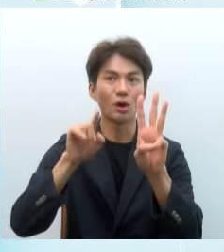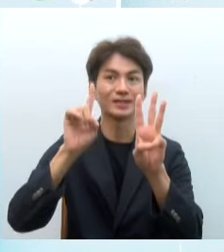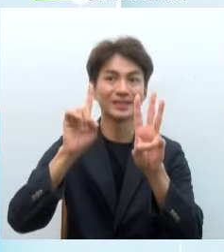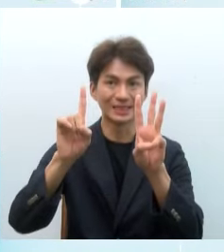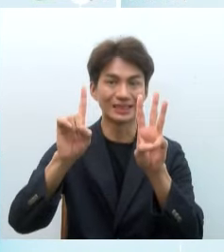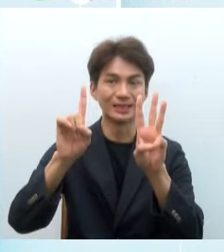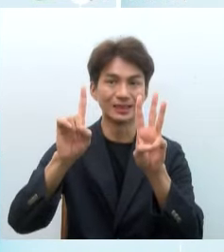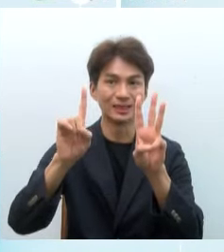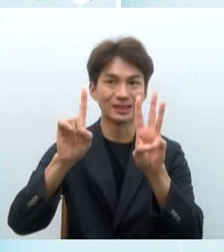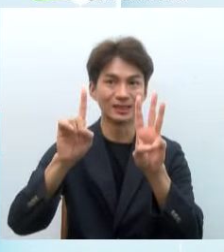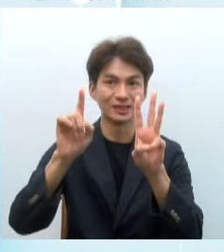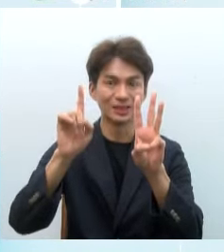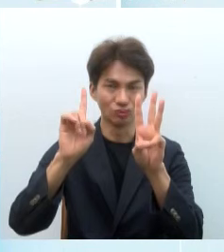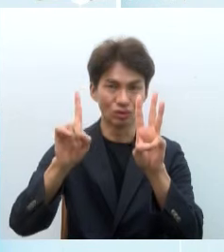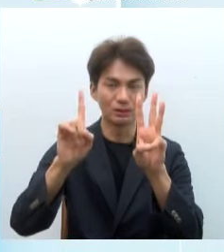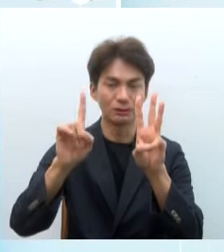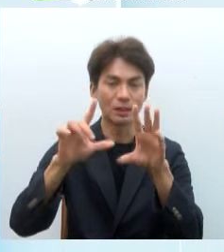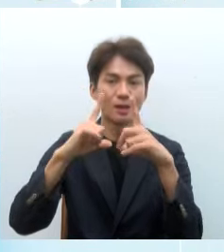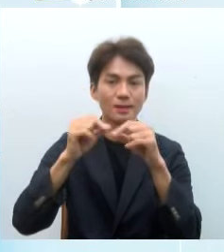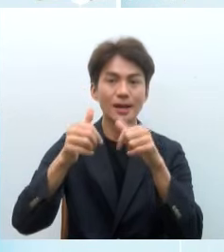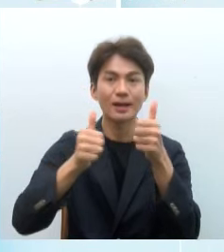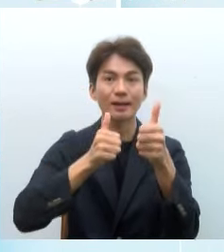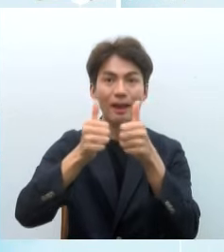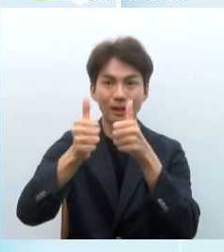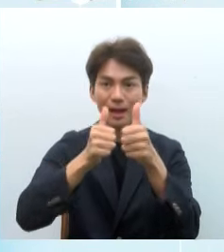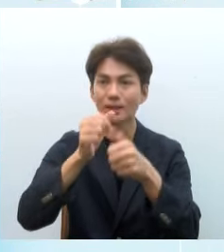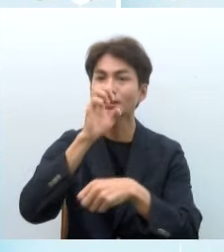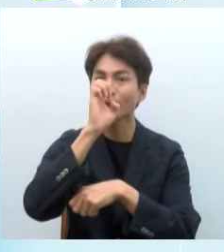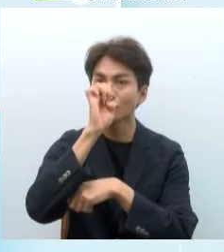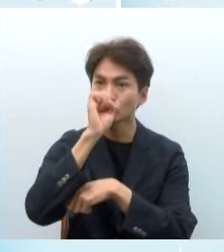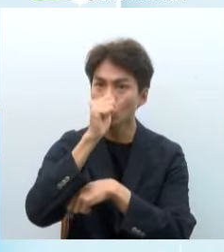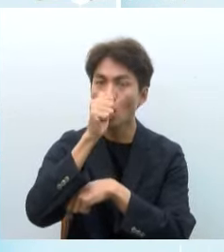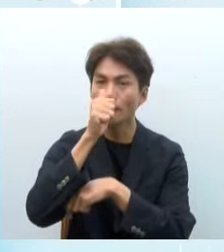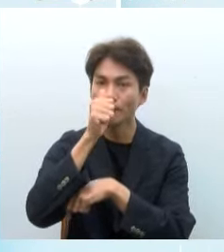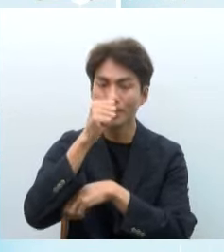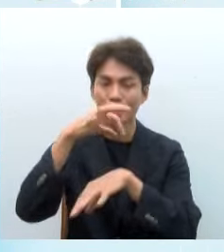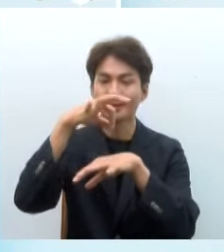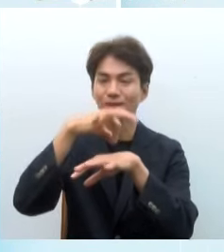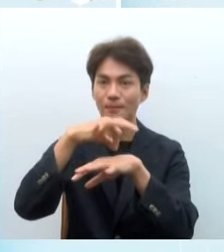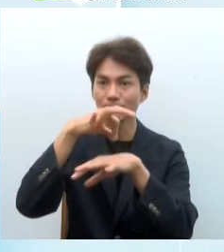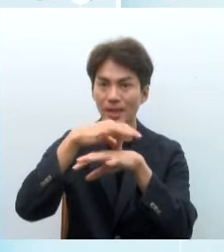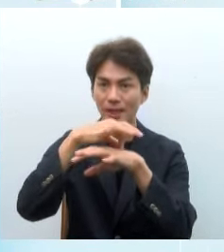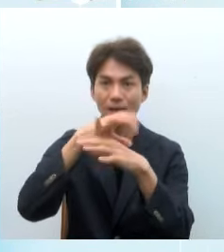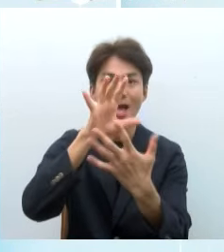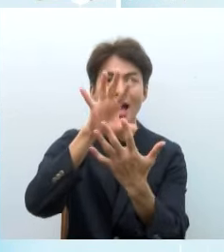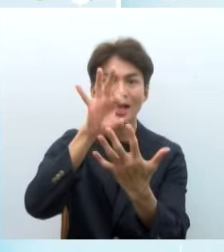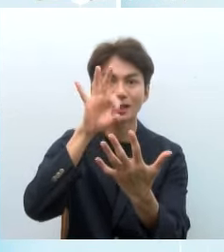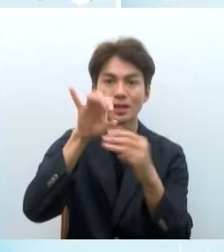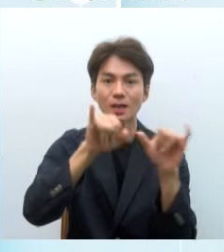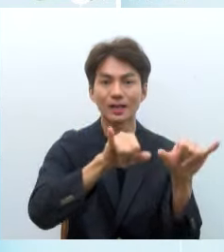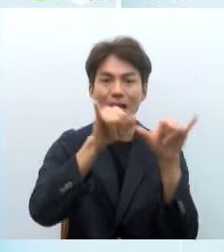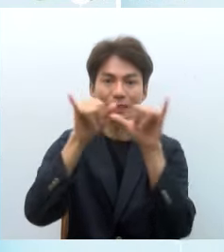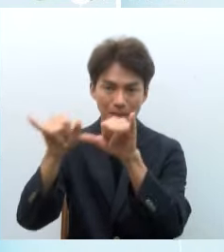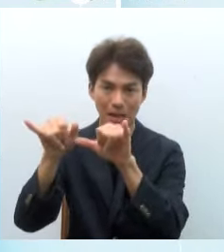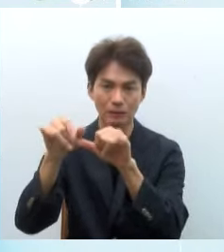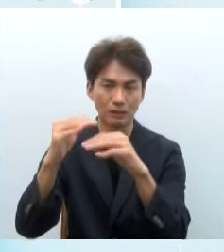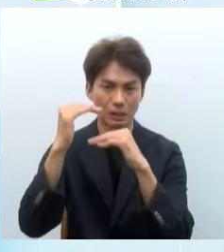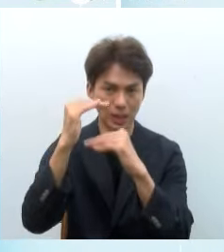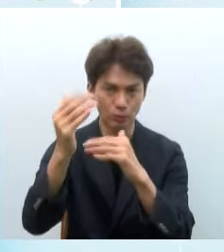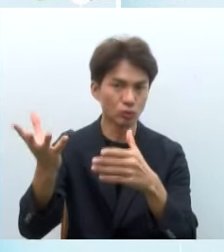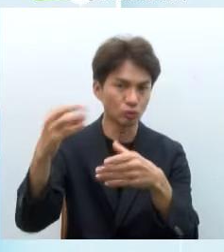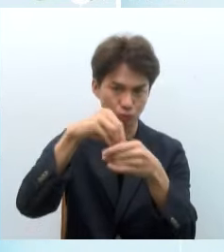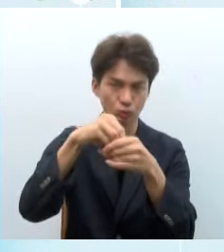ดว่าการแข่งขันและการสอบต่างๆและการสอบแข่งขันสอบคัดเลือกและการย้ายต่างๆเนี่ยได้กำหนดไว้ในว.1